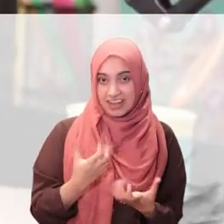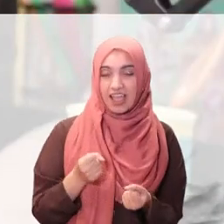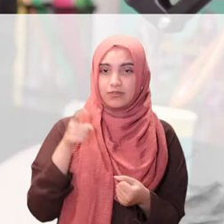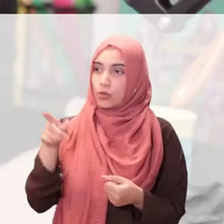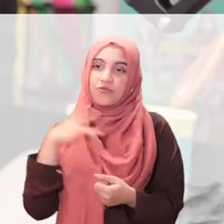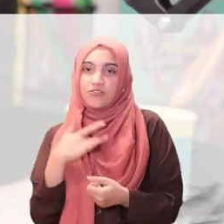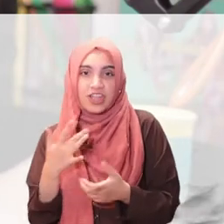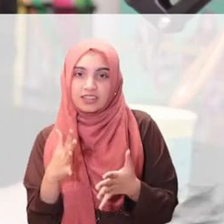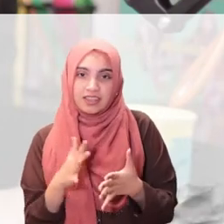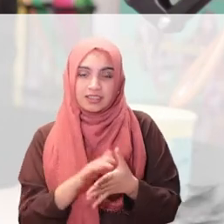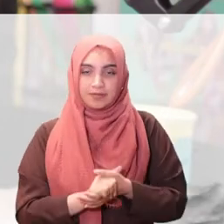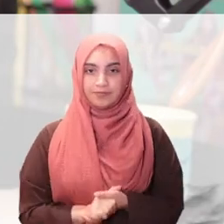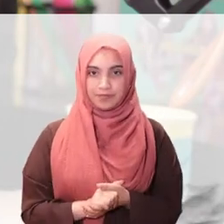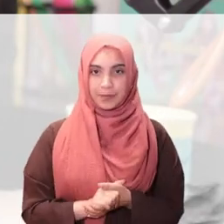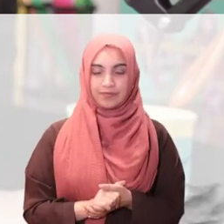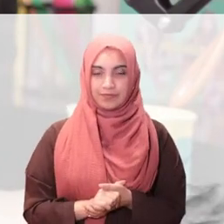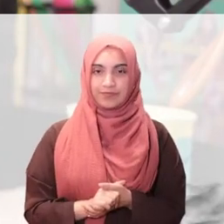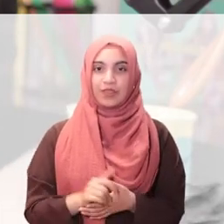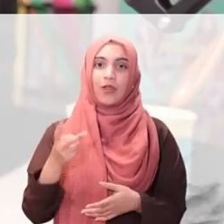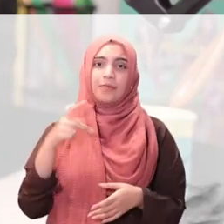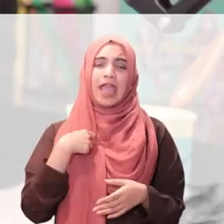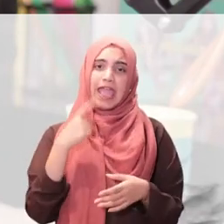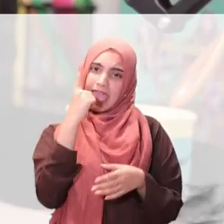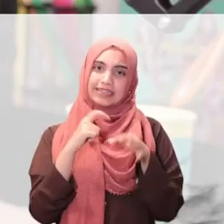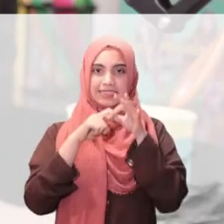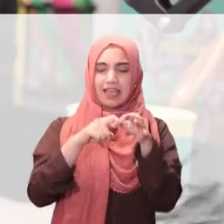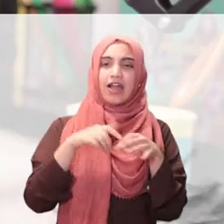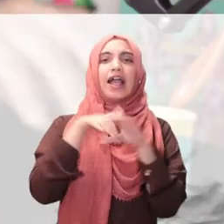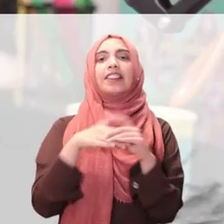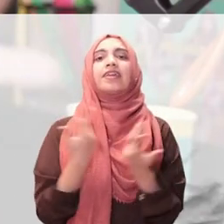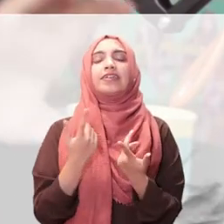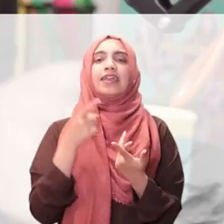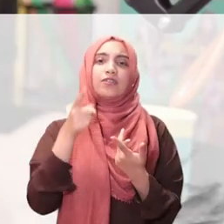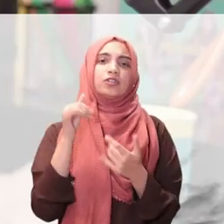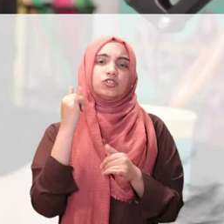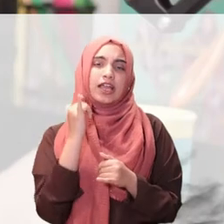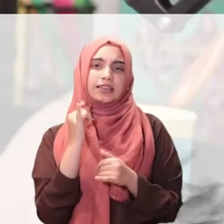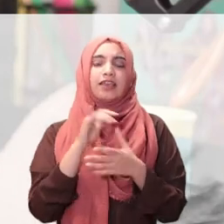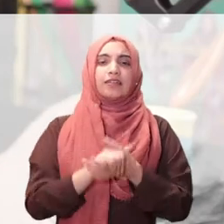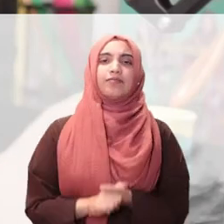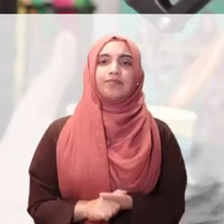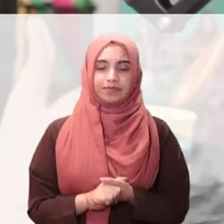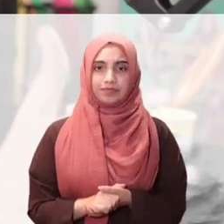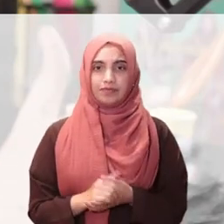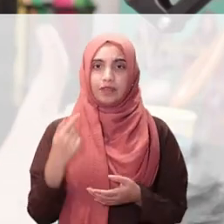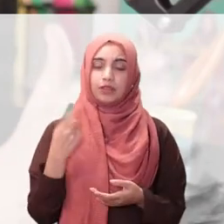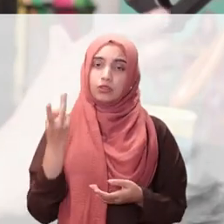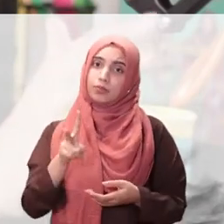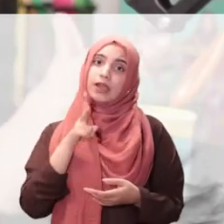नॉट एयरप्लेन मोड में घी जो है वह